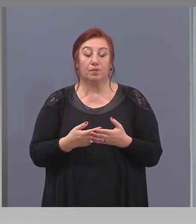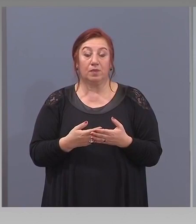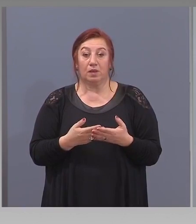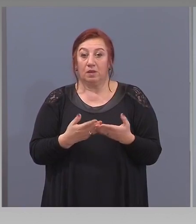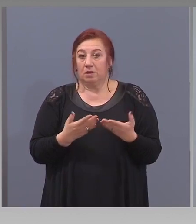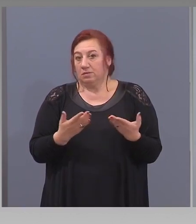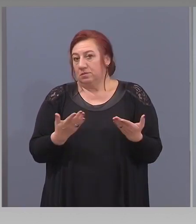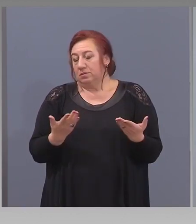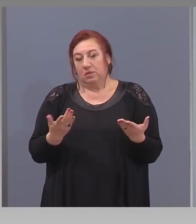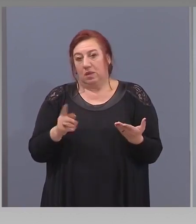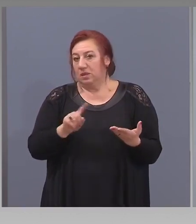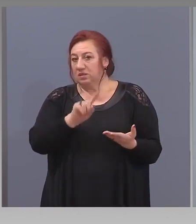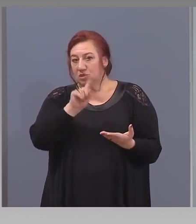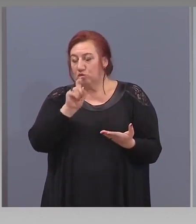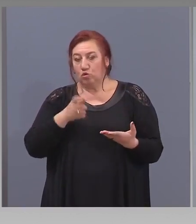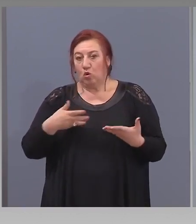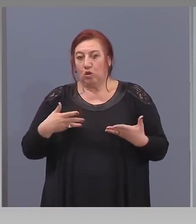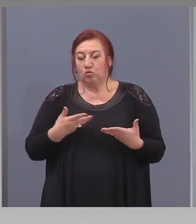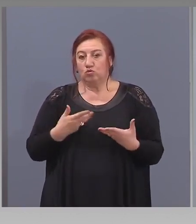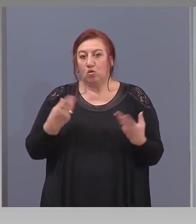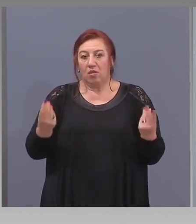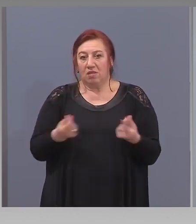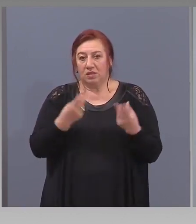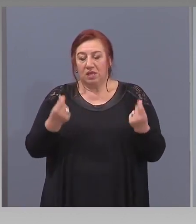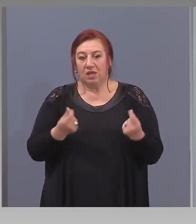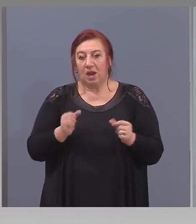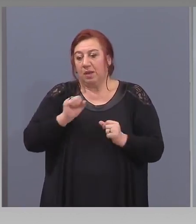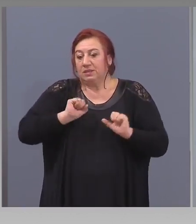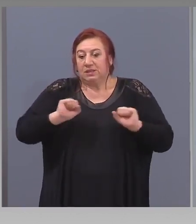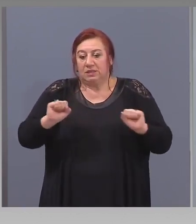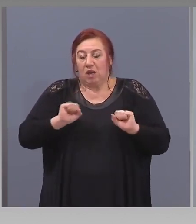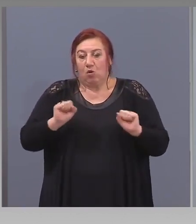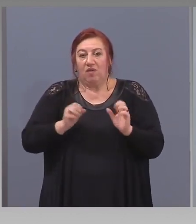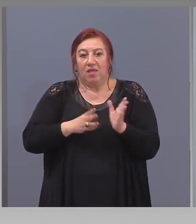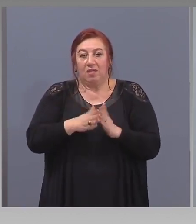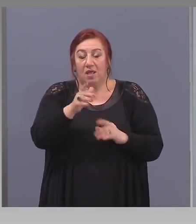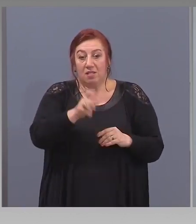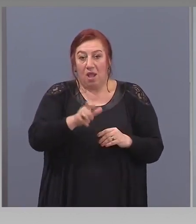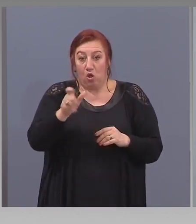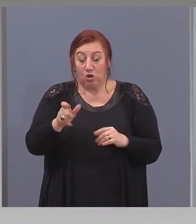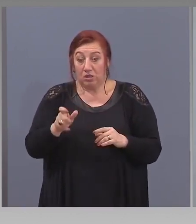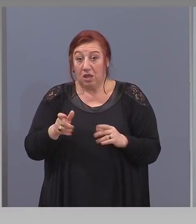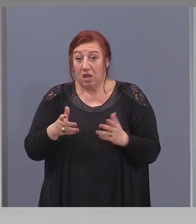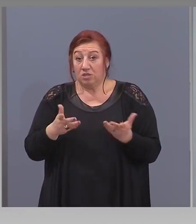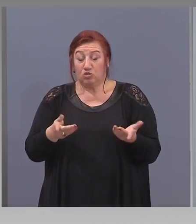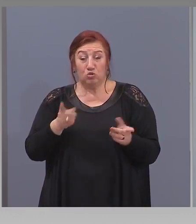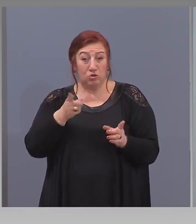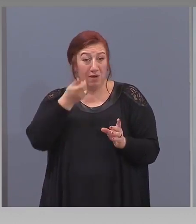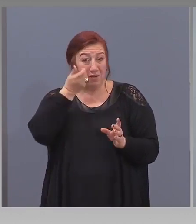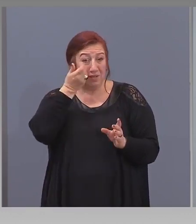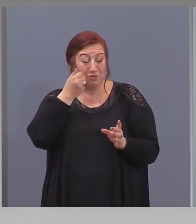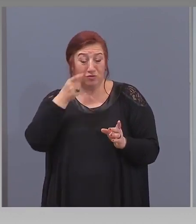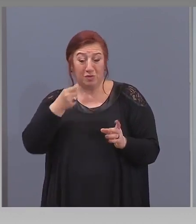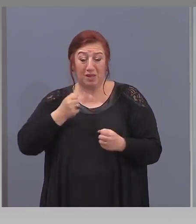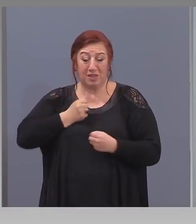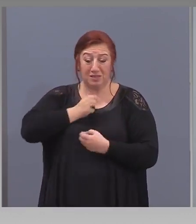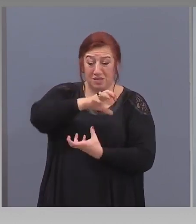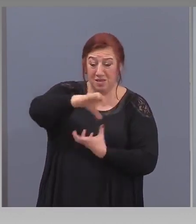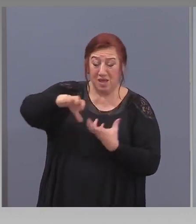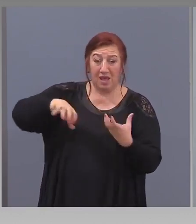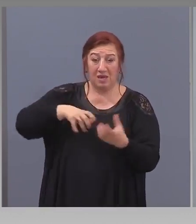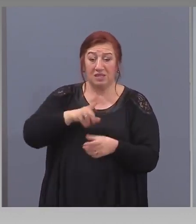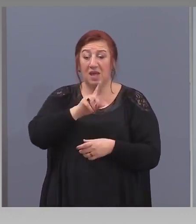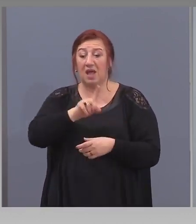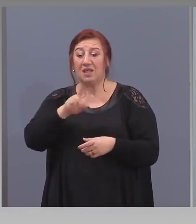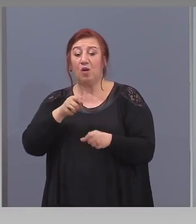Защо е нужно да си играеме с страховете на хората? Защо е нужно да използваме тази криза, някой да си прави